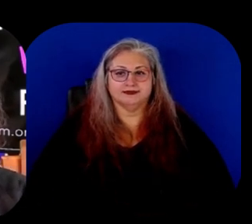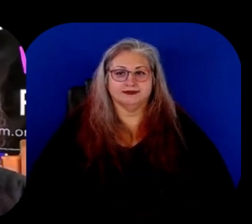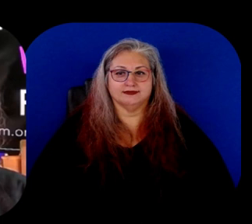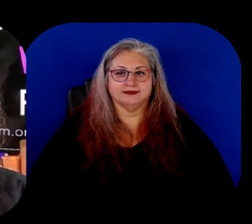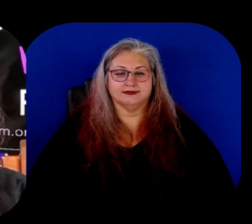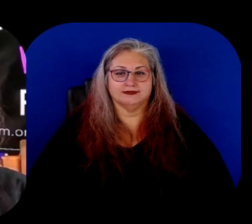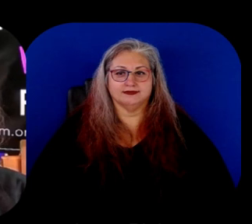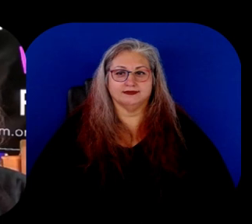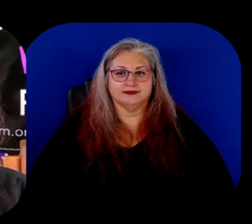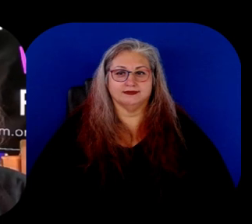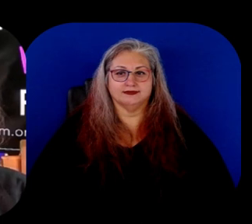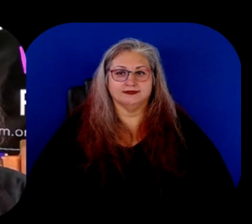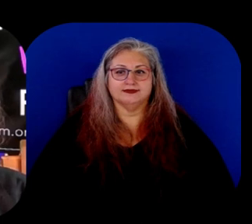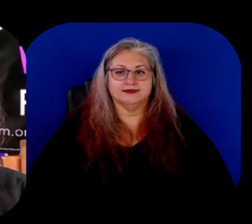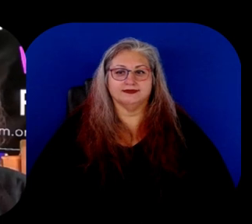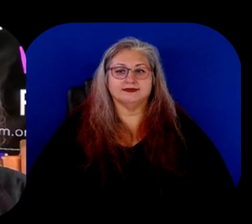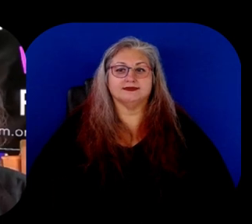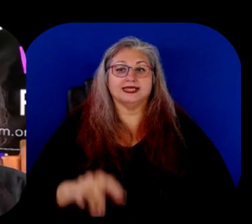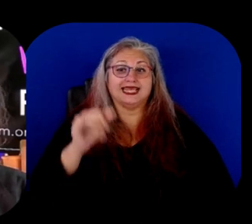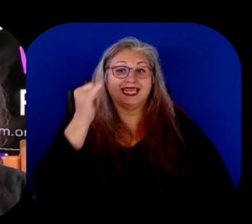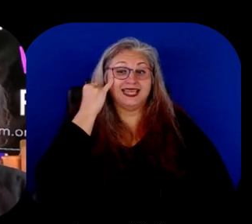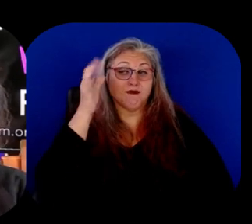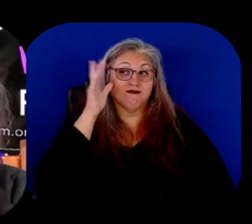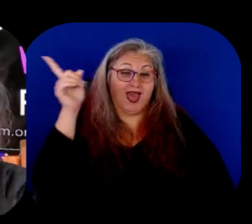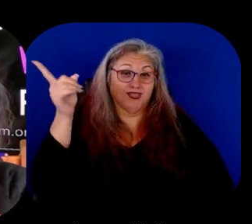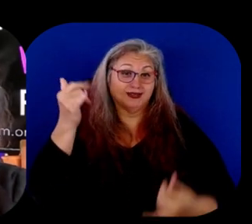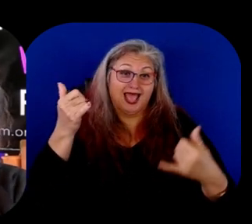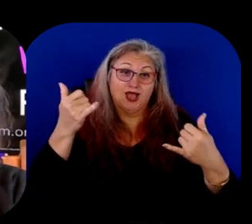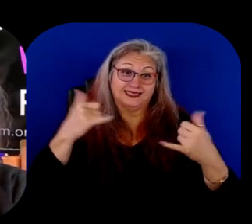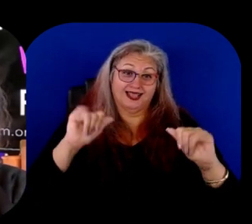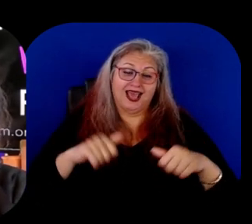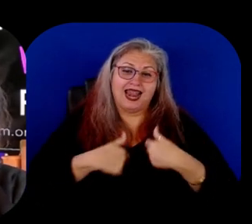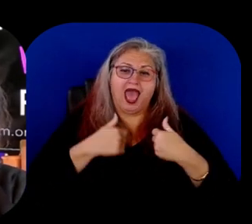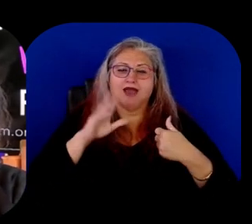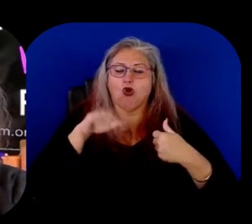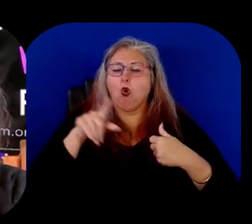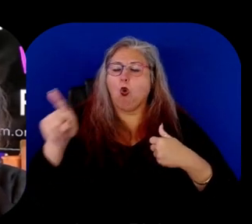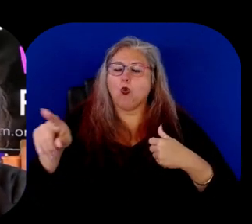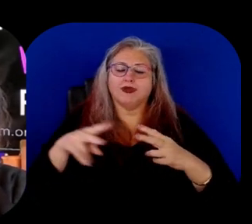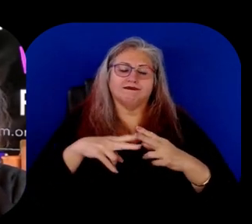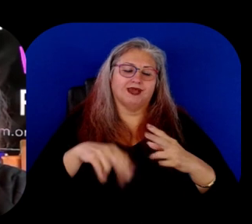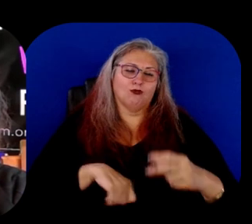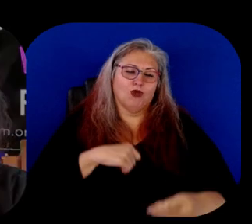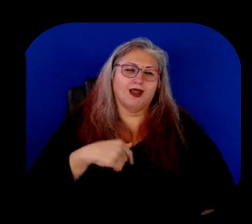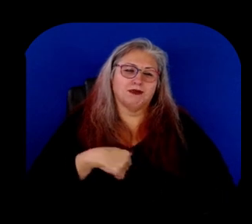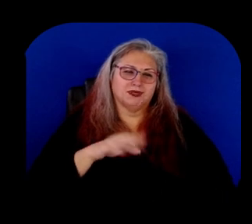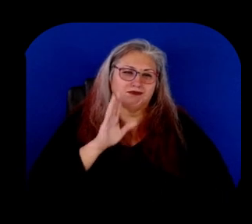عايش. Oh, and if my dad was still alive, he would be so proud of